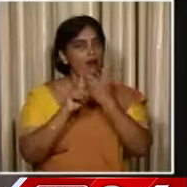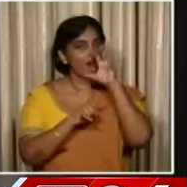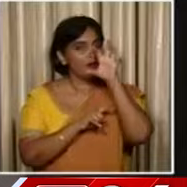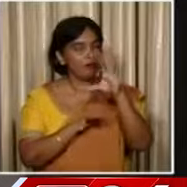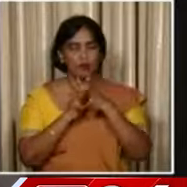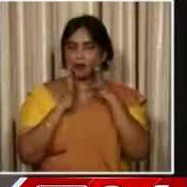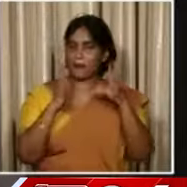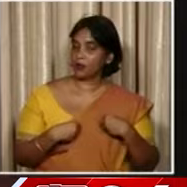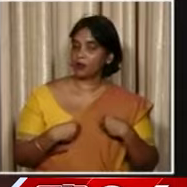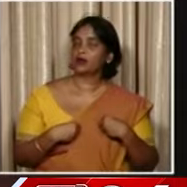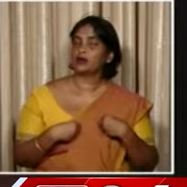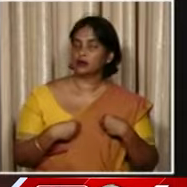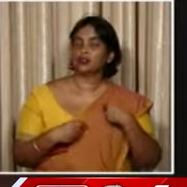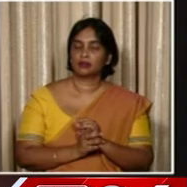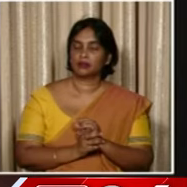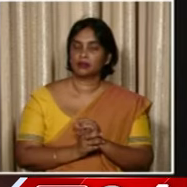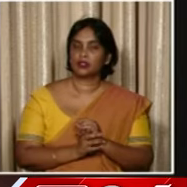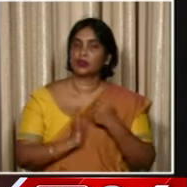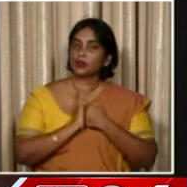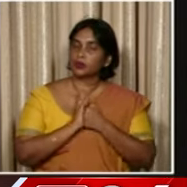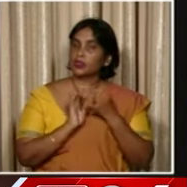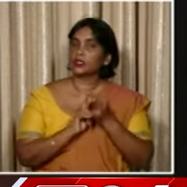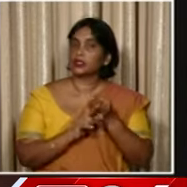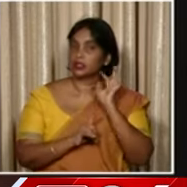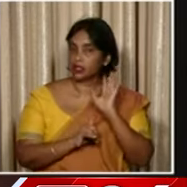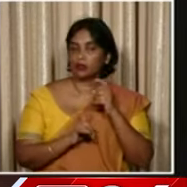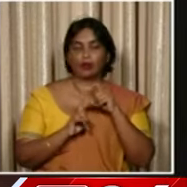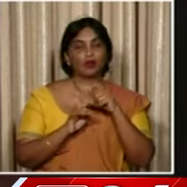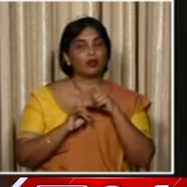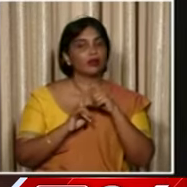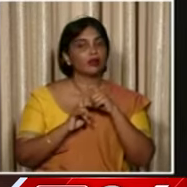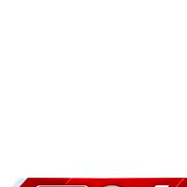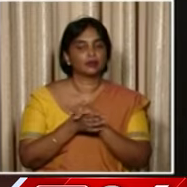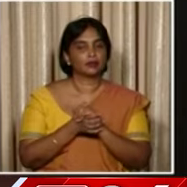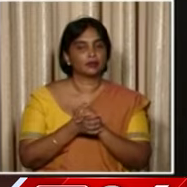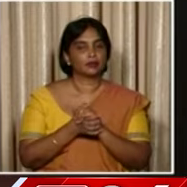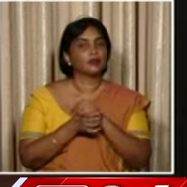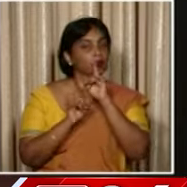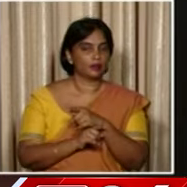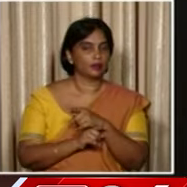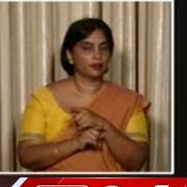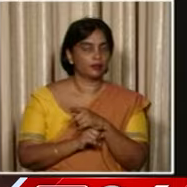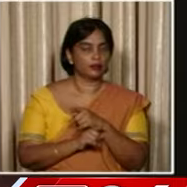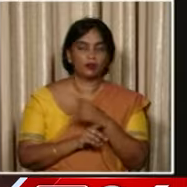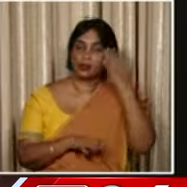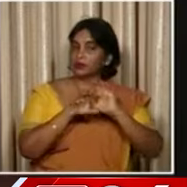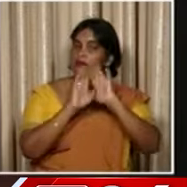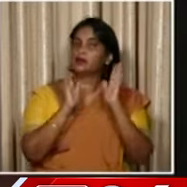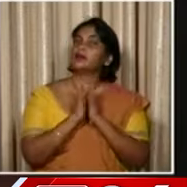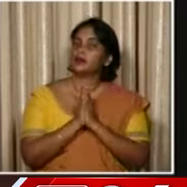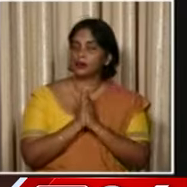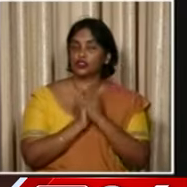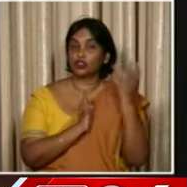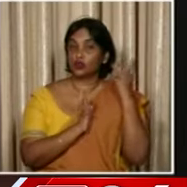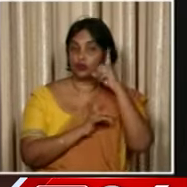විශාල පාඩුවක් හැටියට පිසලකන්නේ තිගරු ජනාධිපති ආචාර්ය ඉබ්‍රහීම් රයිසි ඇතුළු මියගේ පිරිස